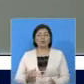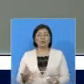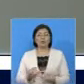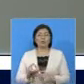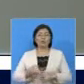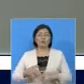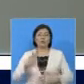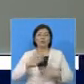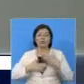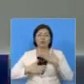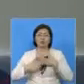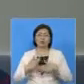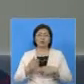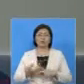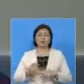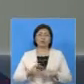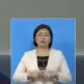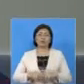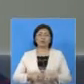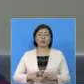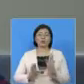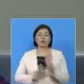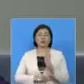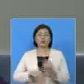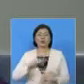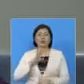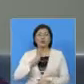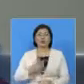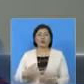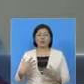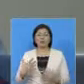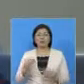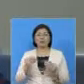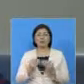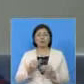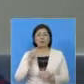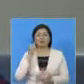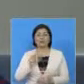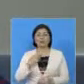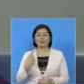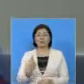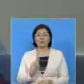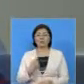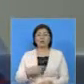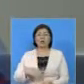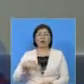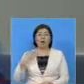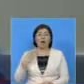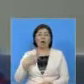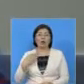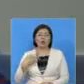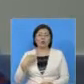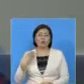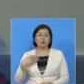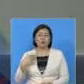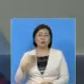қуанышты әңгіме. Бұл осы кейінгі кездерде осы 5-10 жылдың төңірегінде бірінші рет осы Ақтөбеге келгендегі басшының